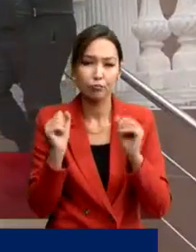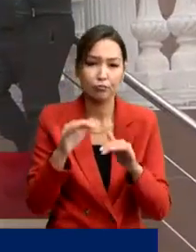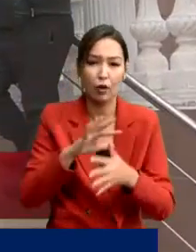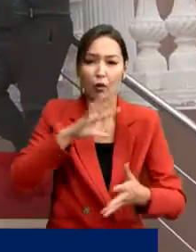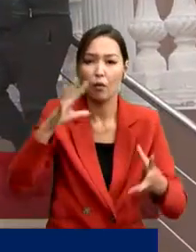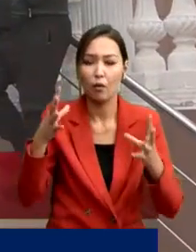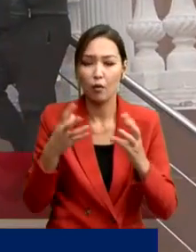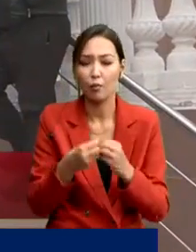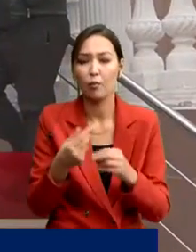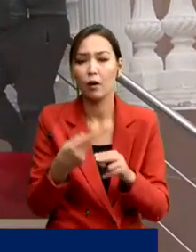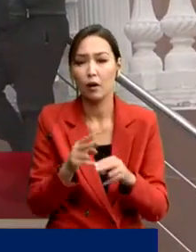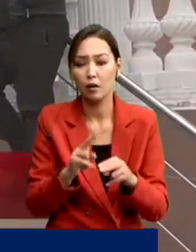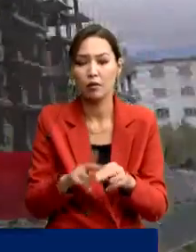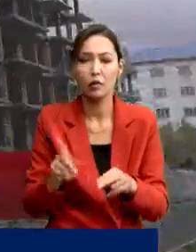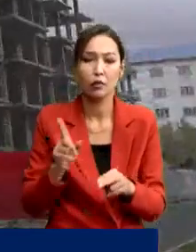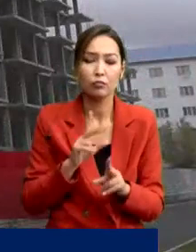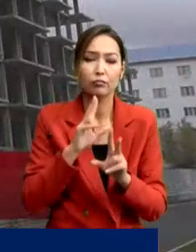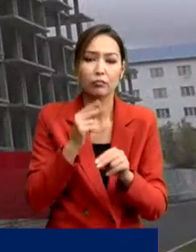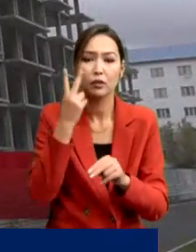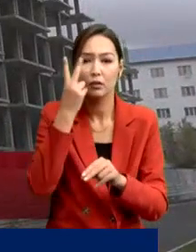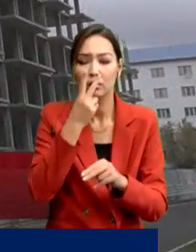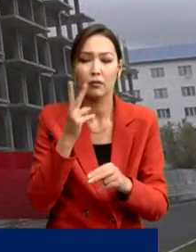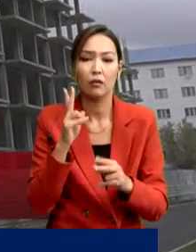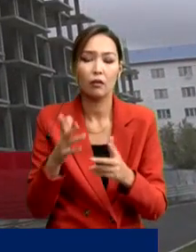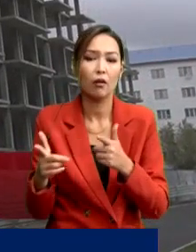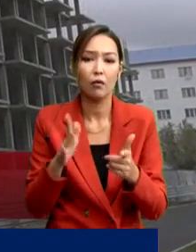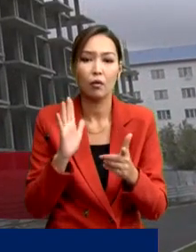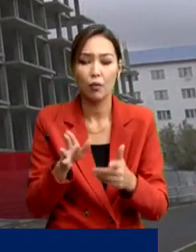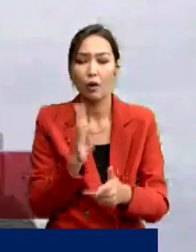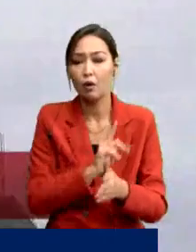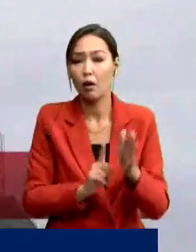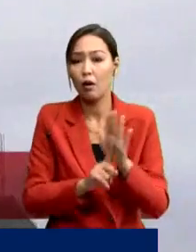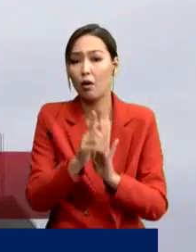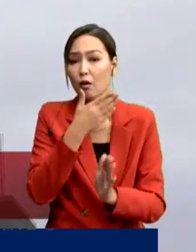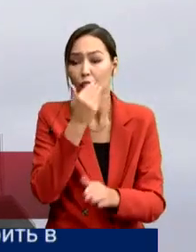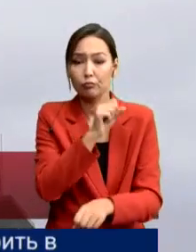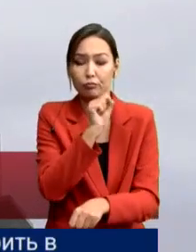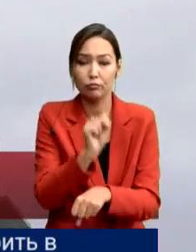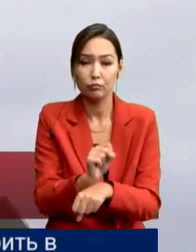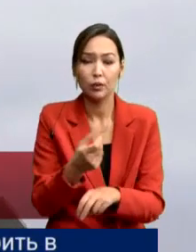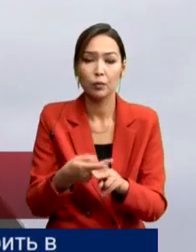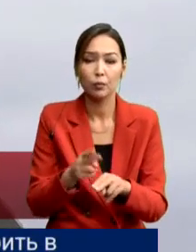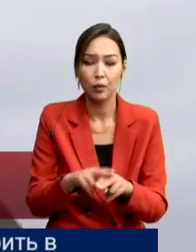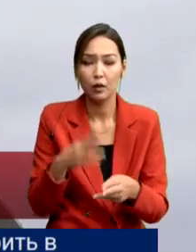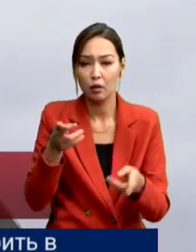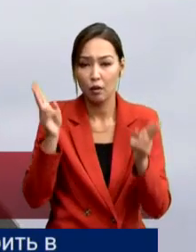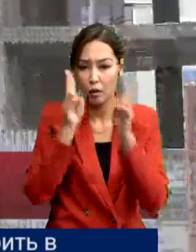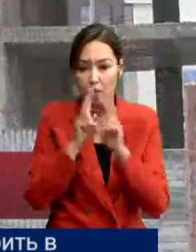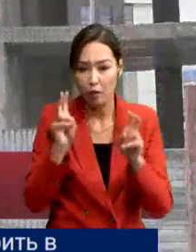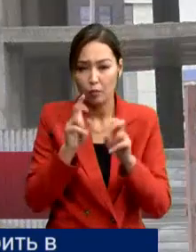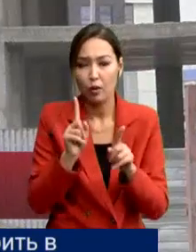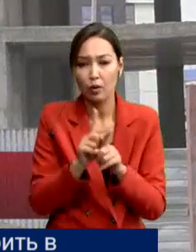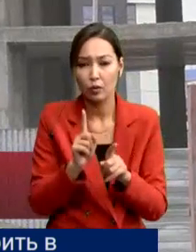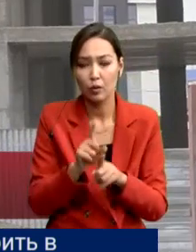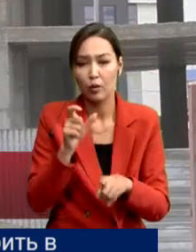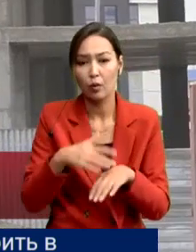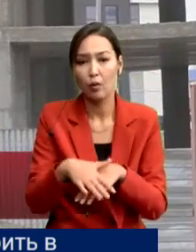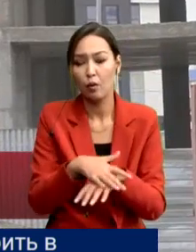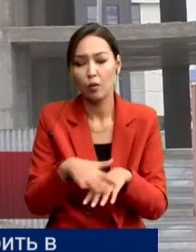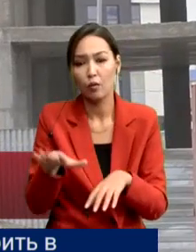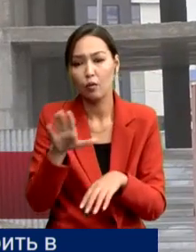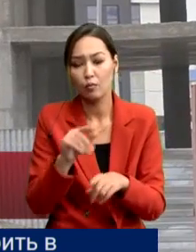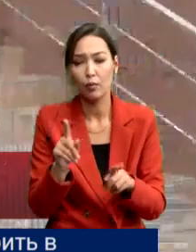қоныс тойын тойлайсыңдар деп уәде берген компания жұмысты бастамай жатып тоқтатыпты. Содан бері сергелденге түскен жұрттың бүгінде